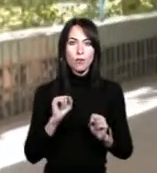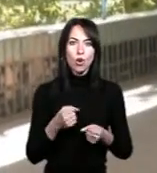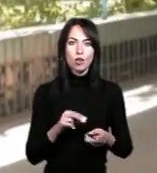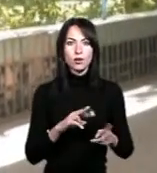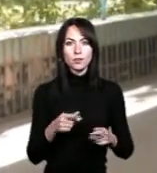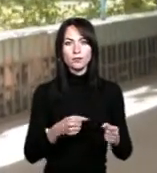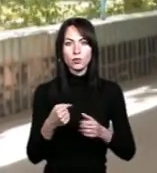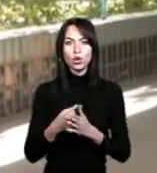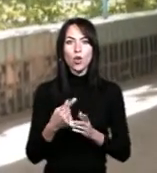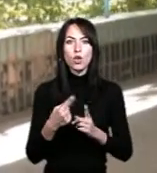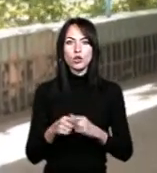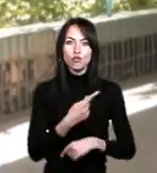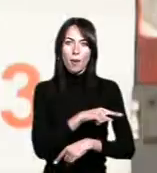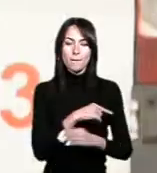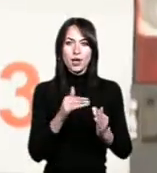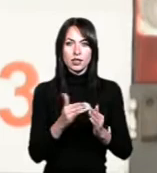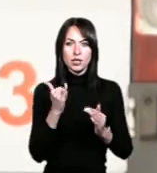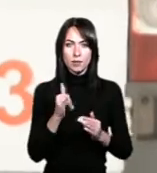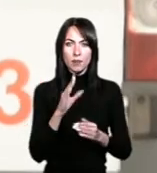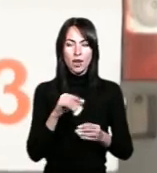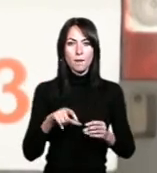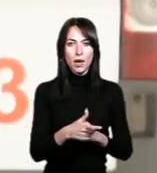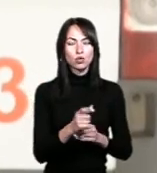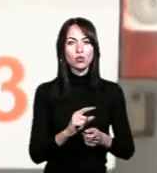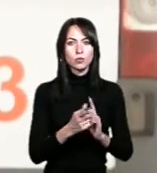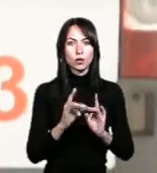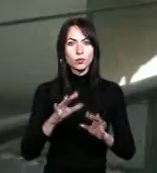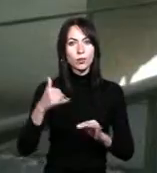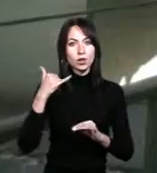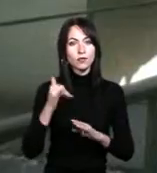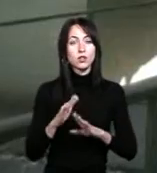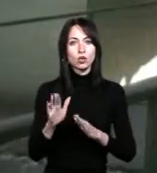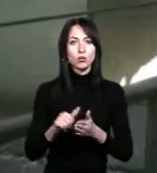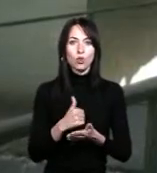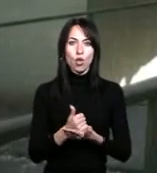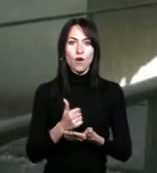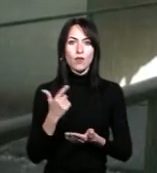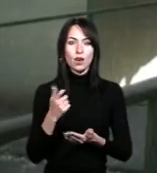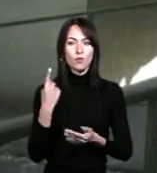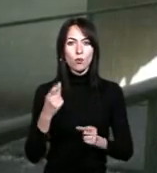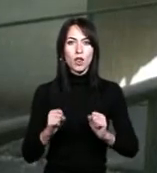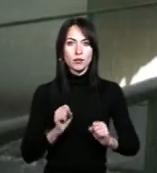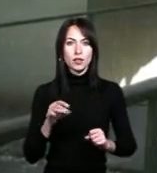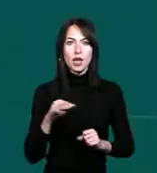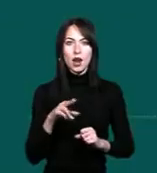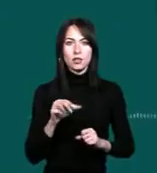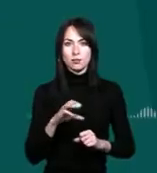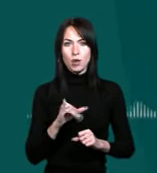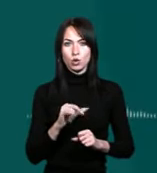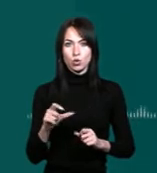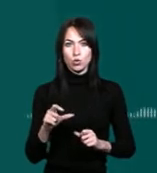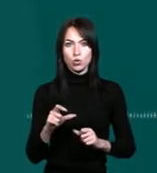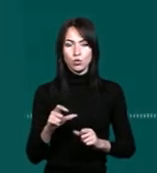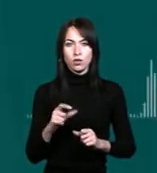до інших медзакладів. Тепер маршрути змінили, розповів Суспільному телефоном заступник голови Харківської обладміністрації Тарас Пастух.